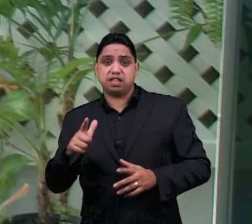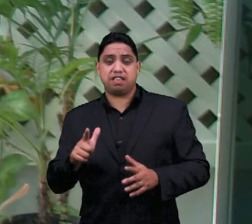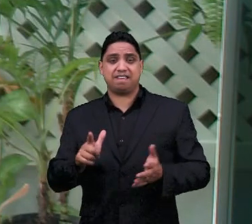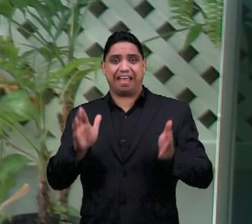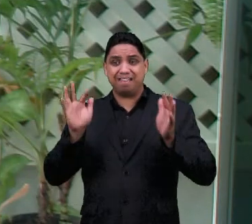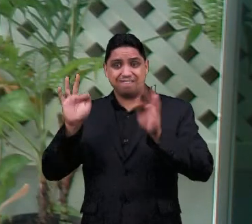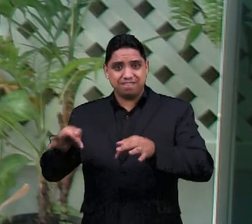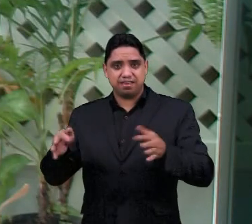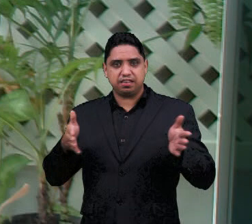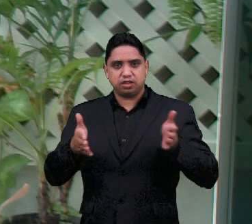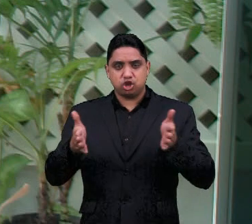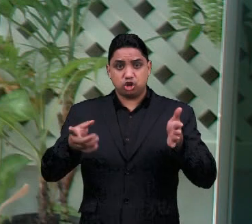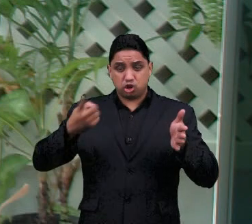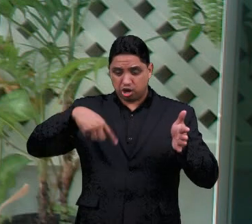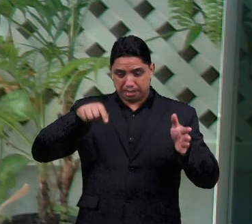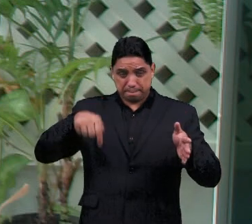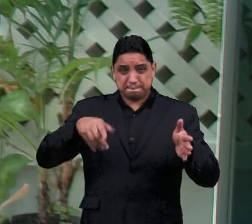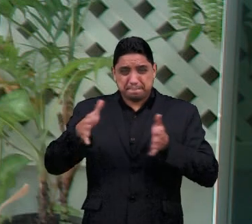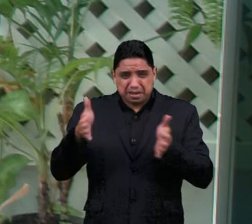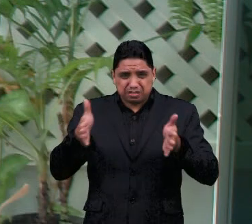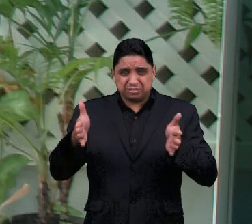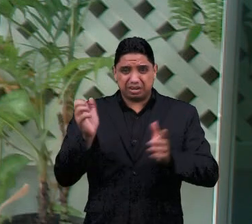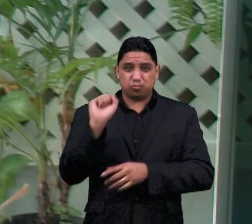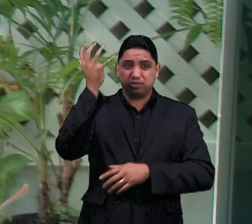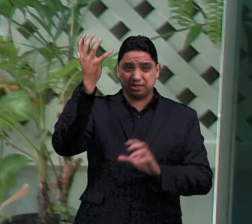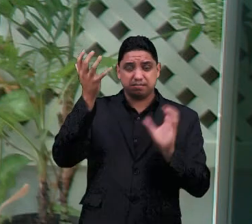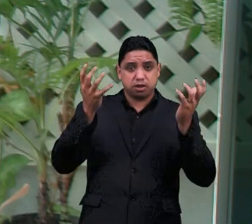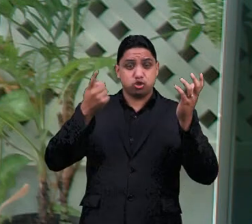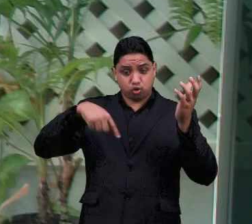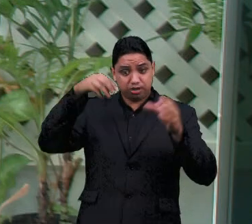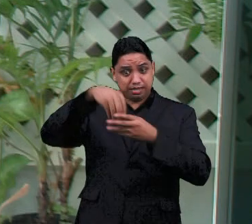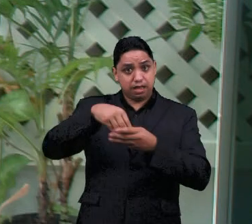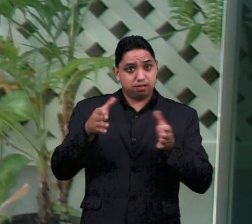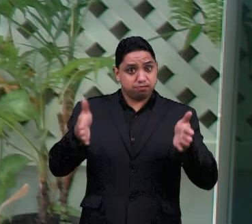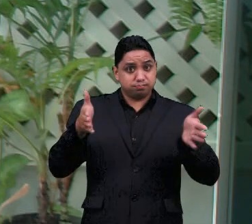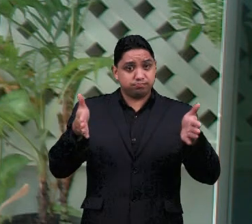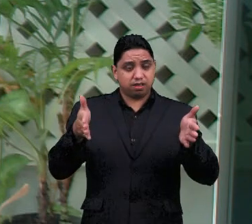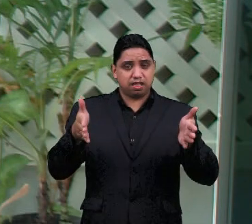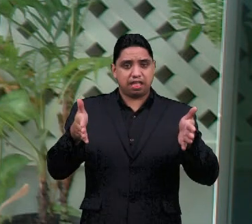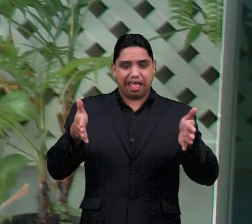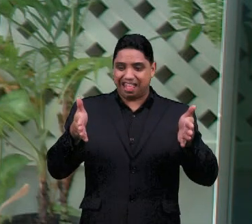De ces avertissements. Donc nous sommes dans les générations de